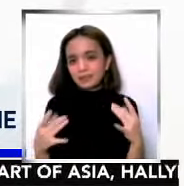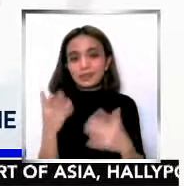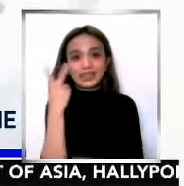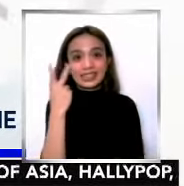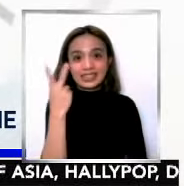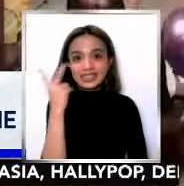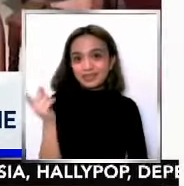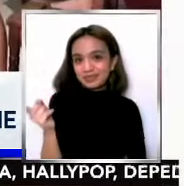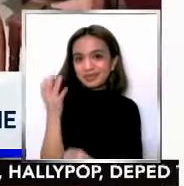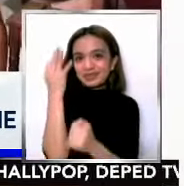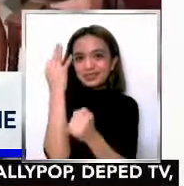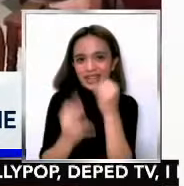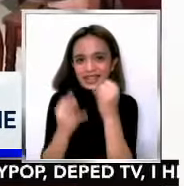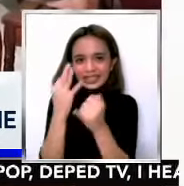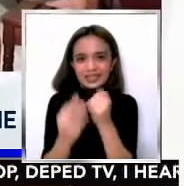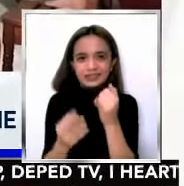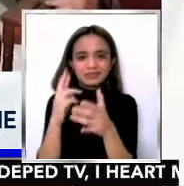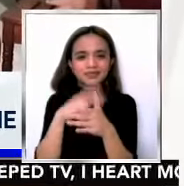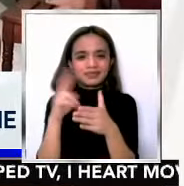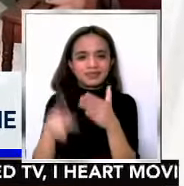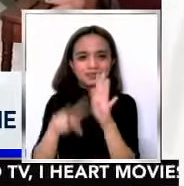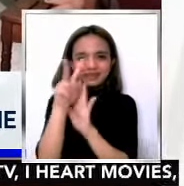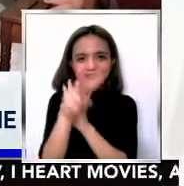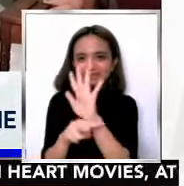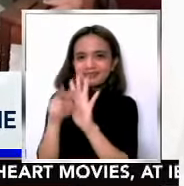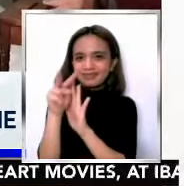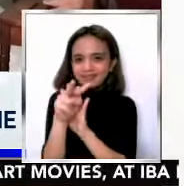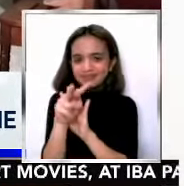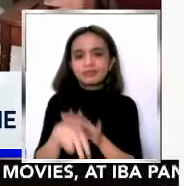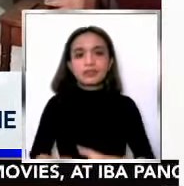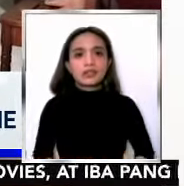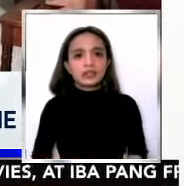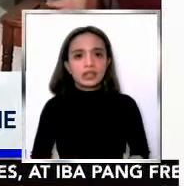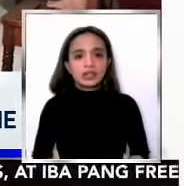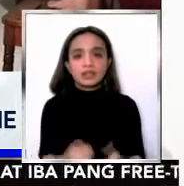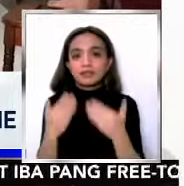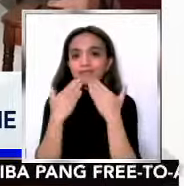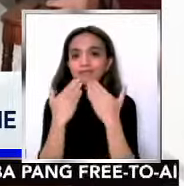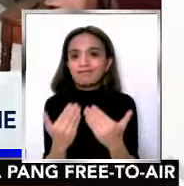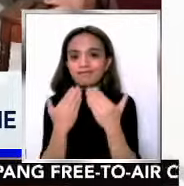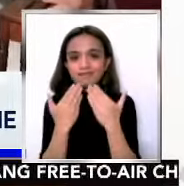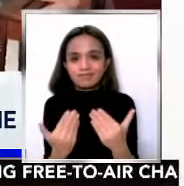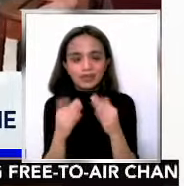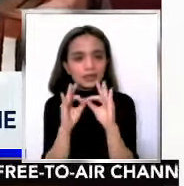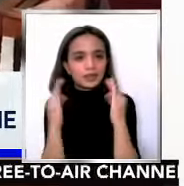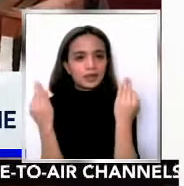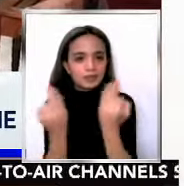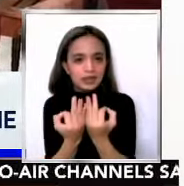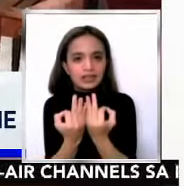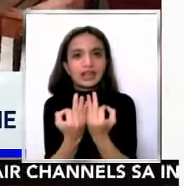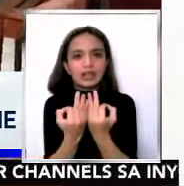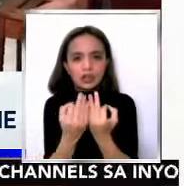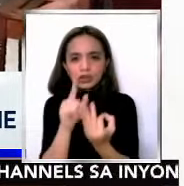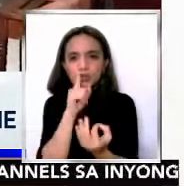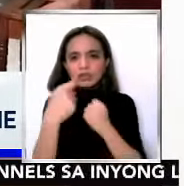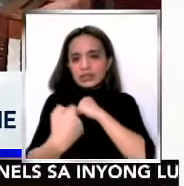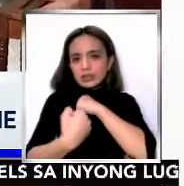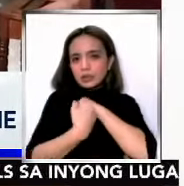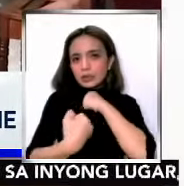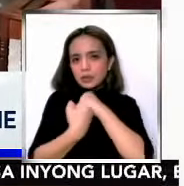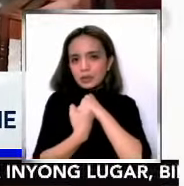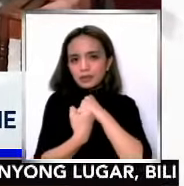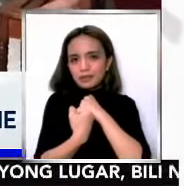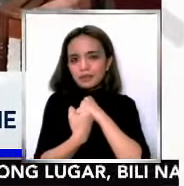final output ng pamilya Soria. Malaki ang pasasalamat ni Mark sa pamilya niyang sinusuportahan ang kanyang hilig.